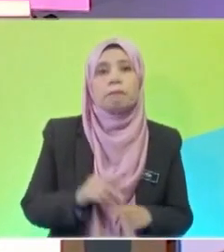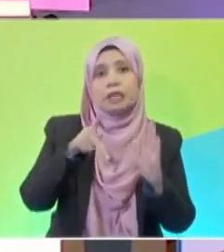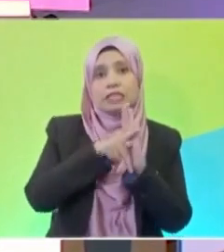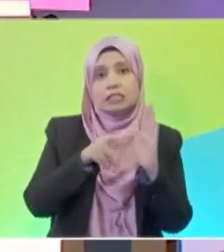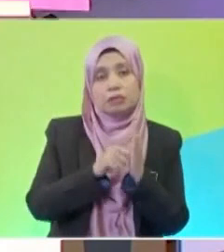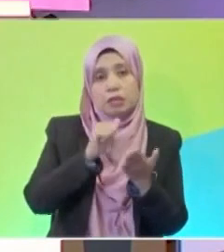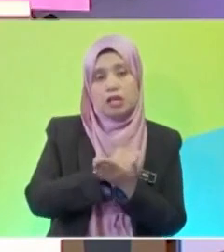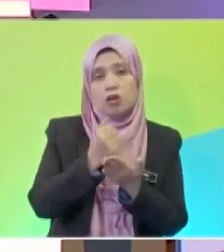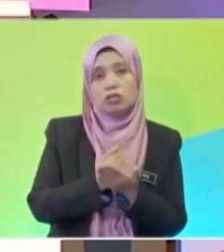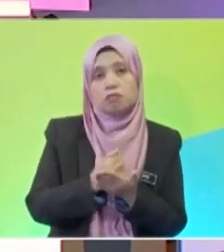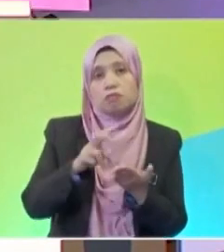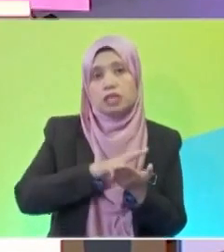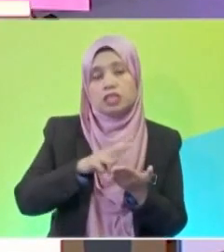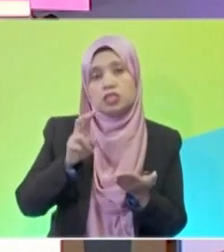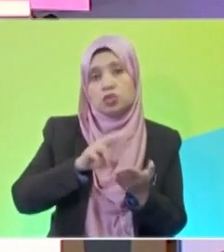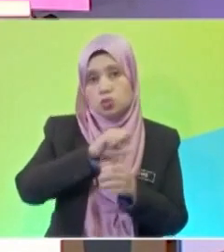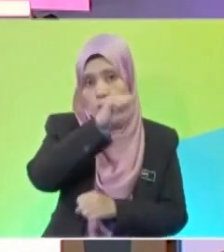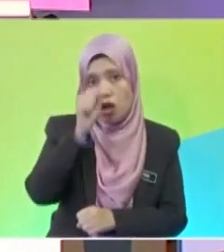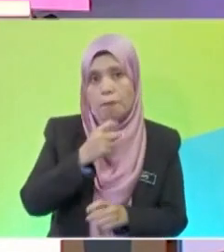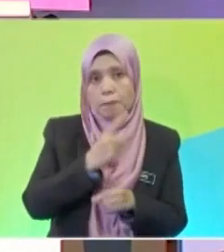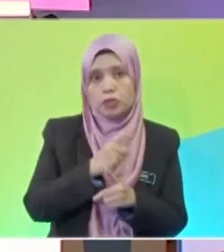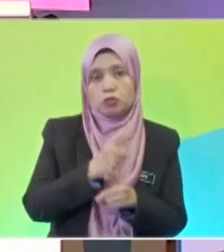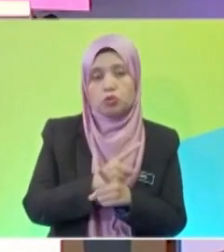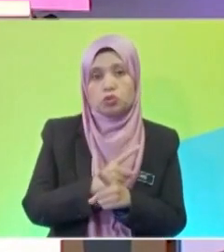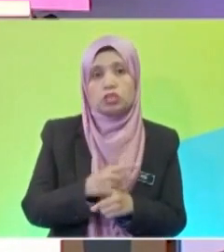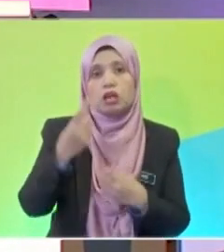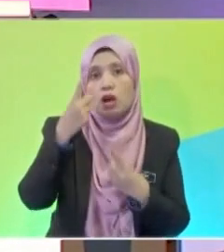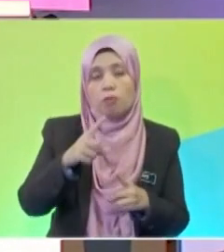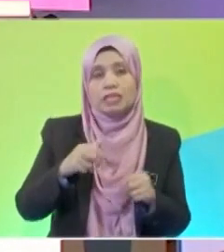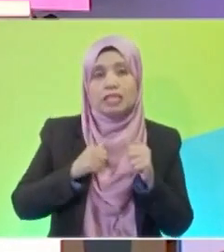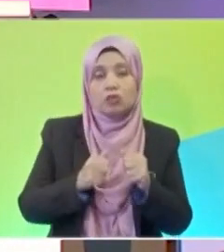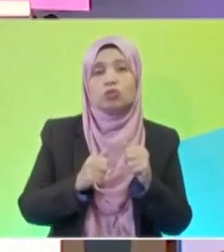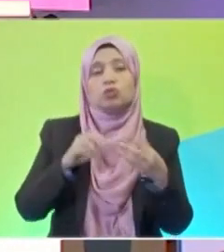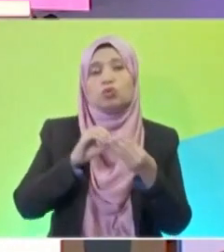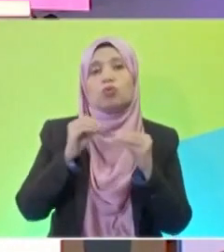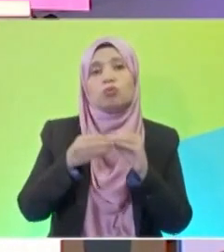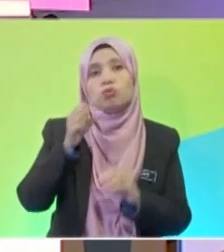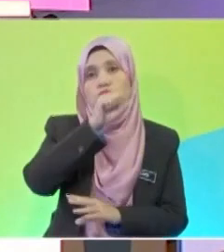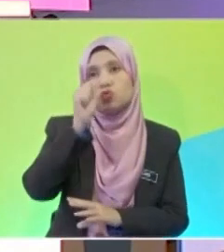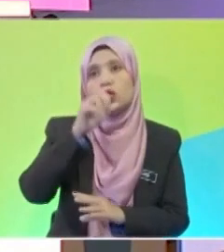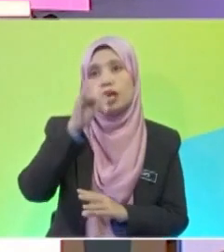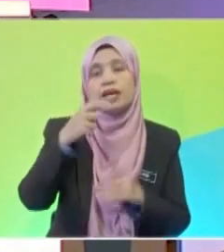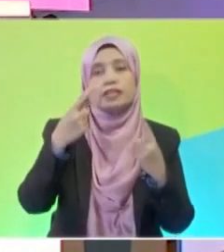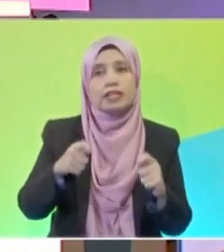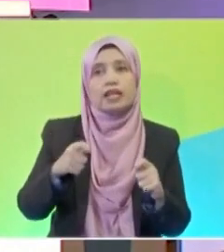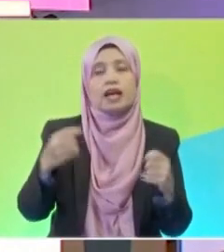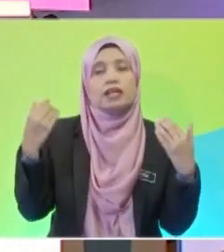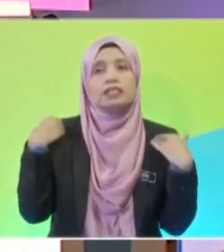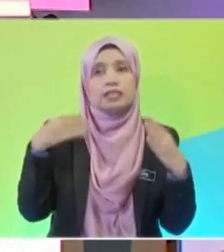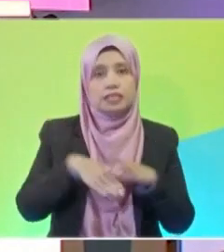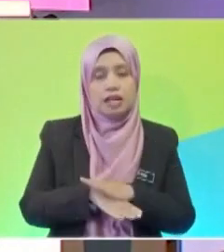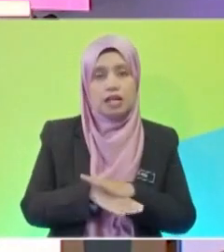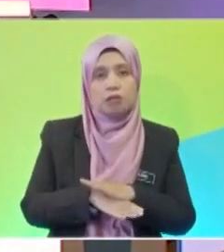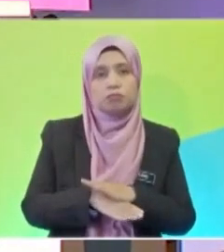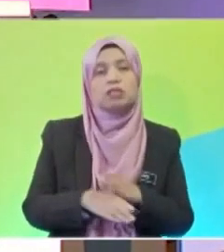baca, pastinya bacalah soalan betul-betul. Awak jawab ikut nombor soalan yang telah ada dalam lampiran